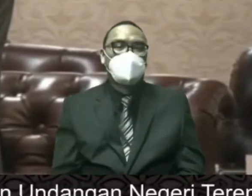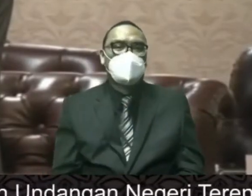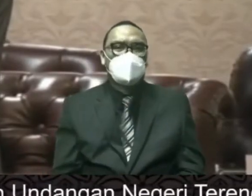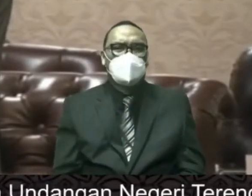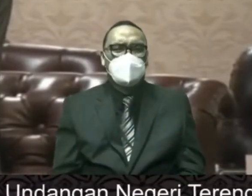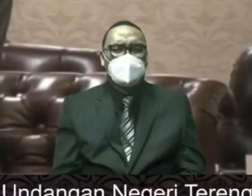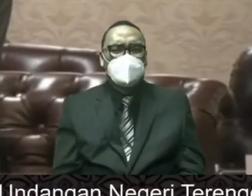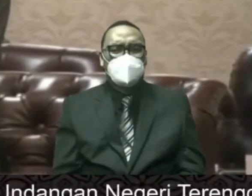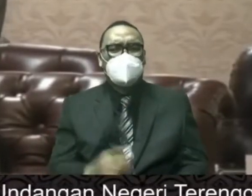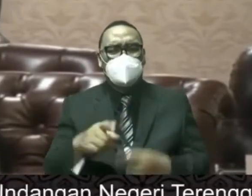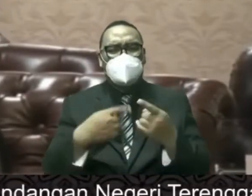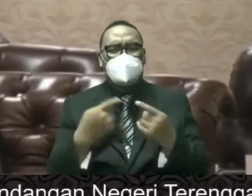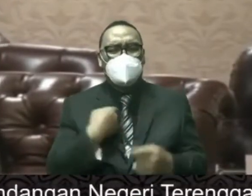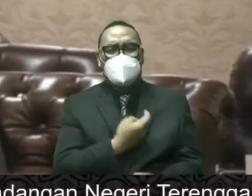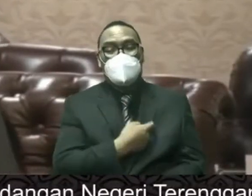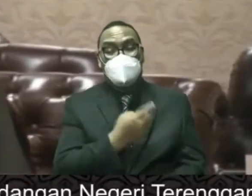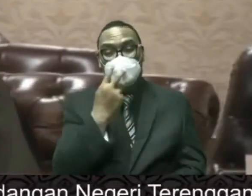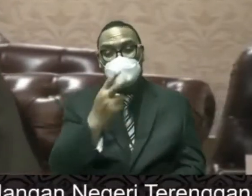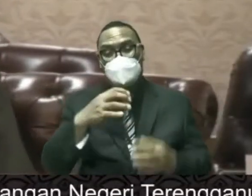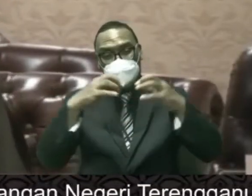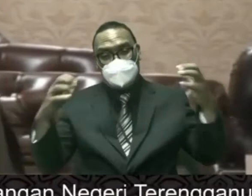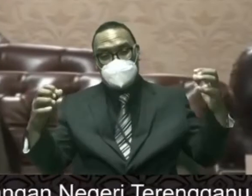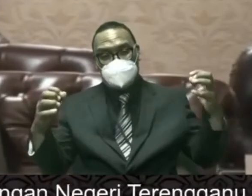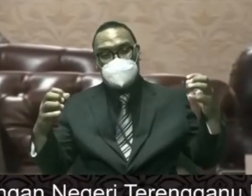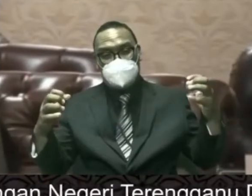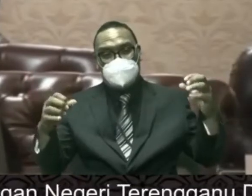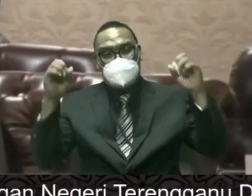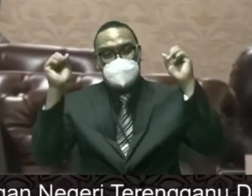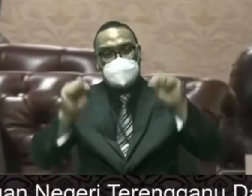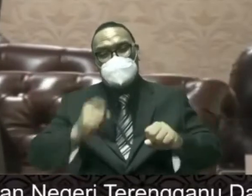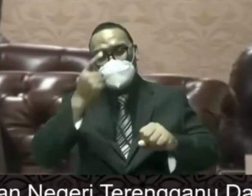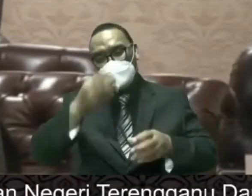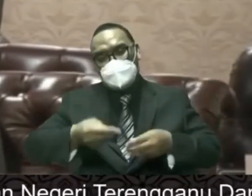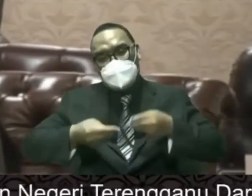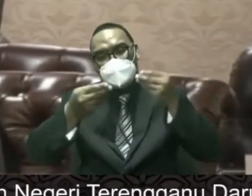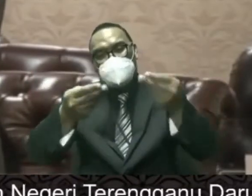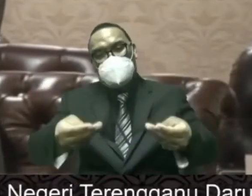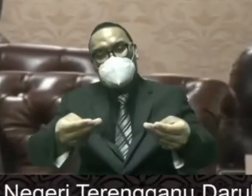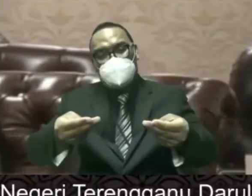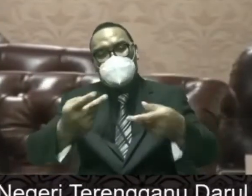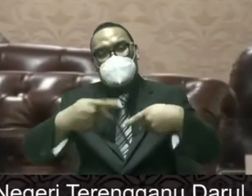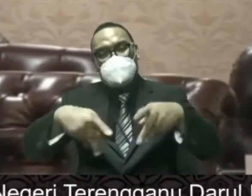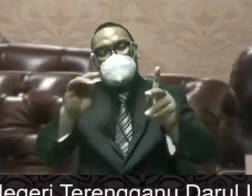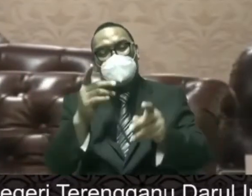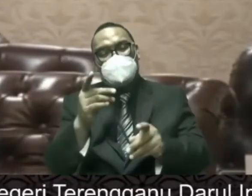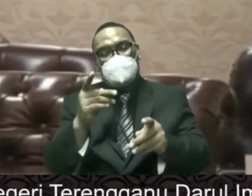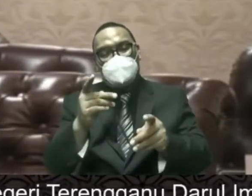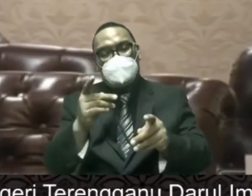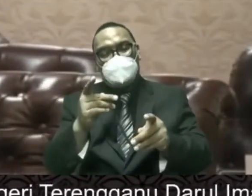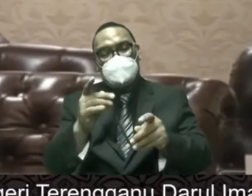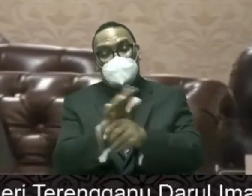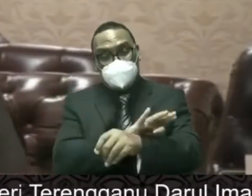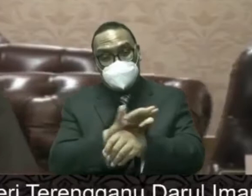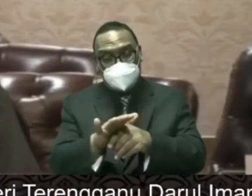melihat juliah durian ini mampu untuk memberi pendapatan kepada musuh